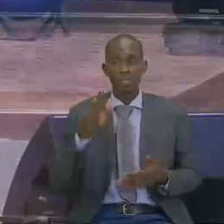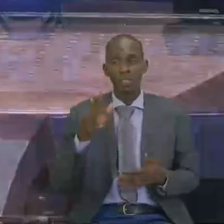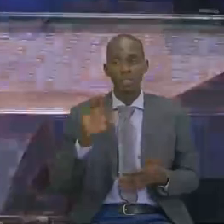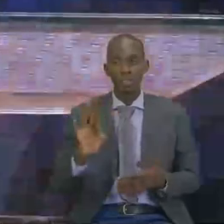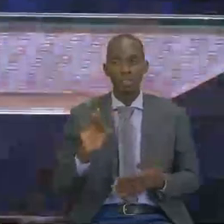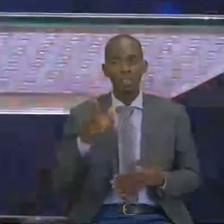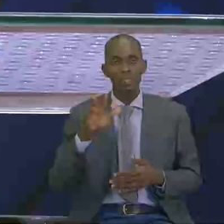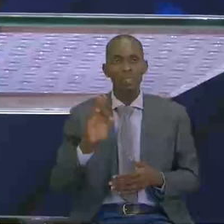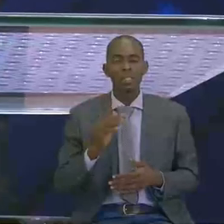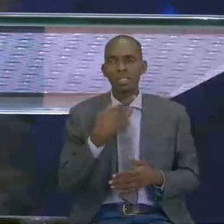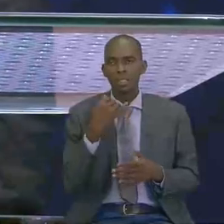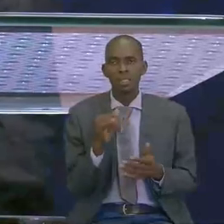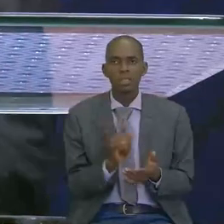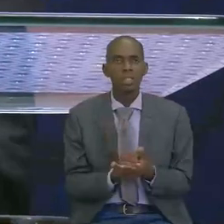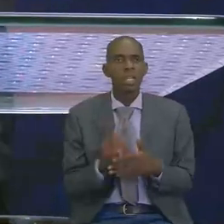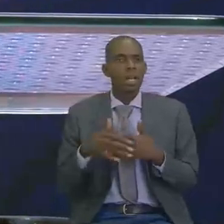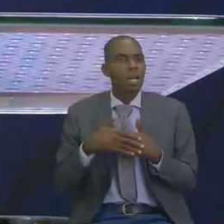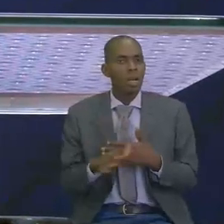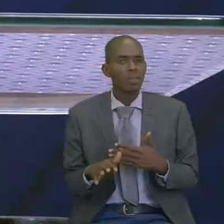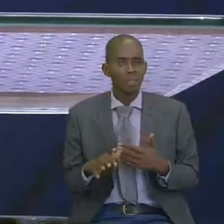39 dit, après toi,